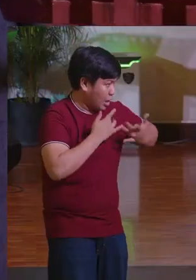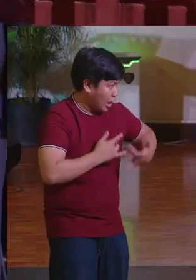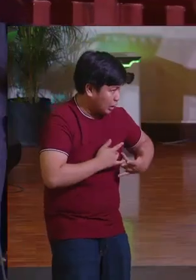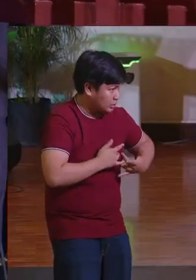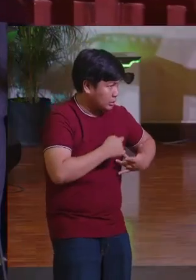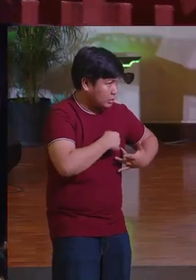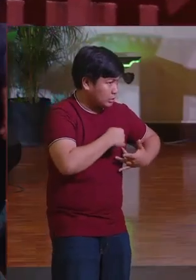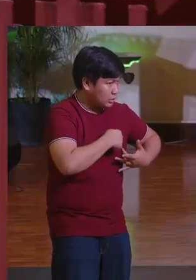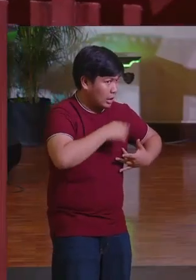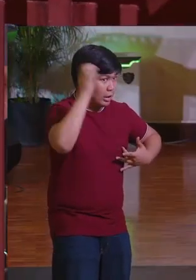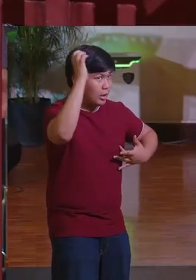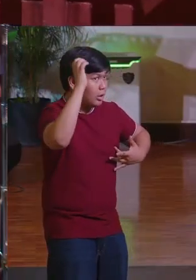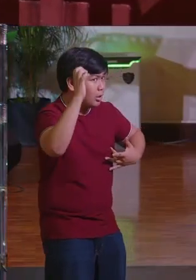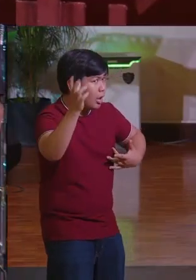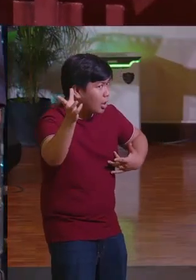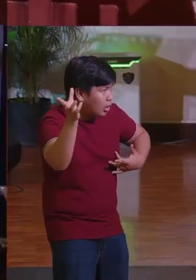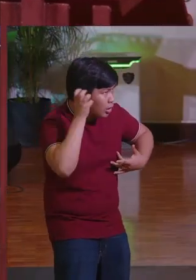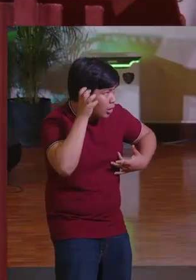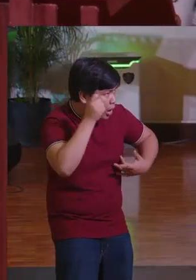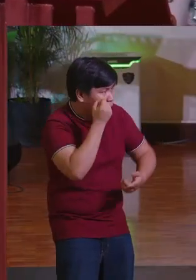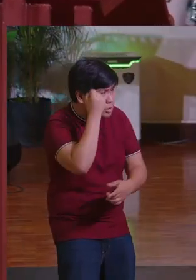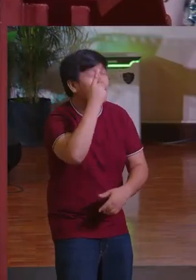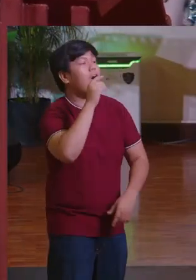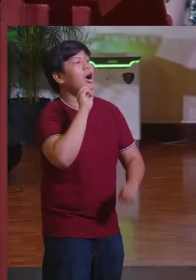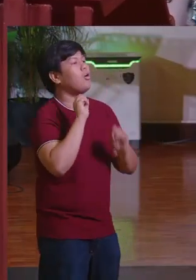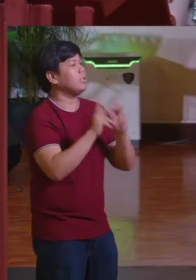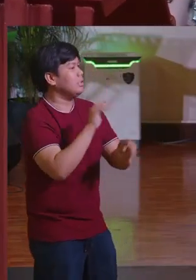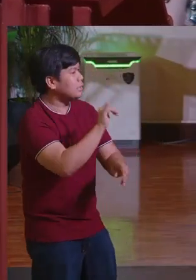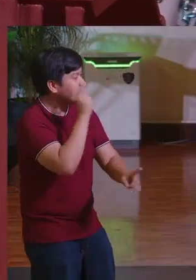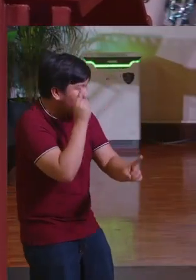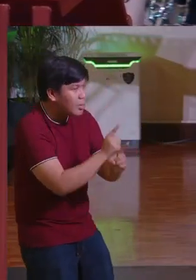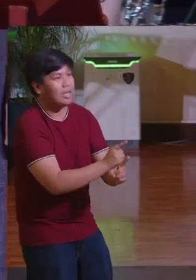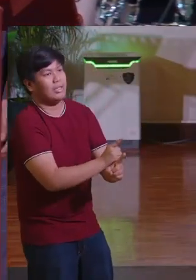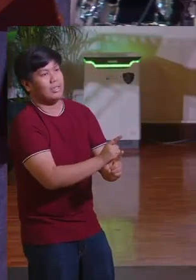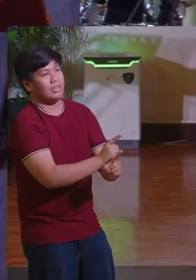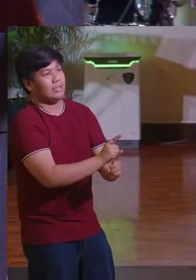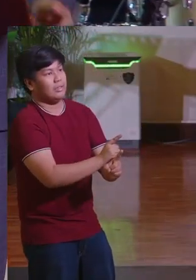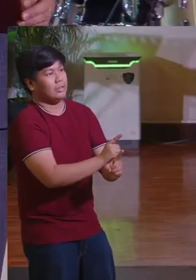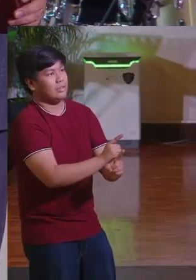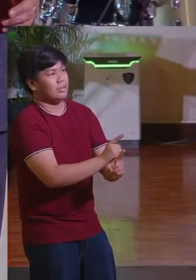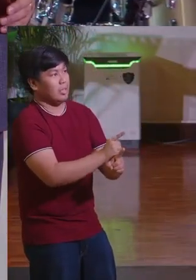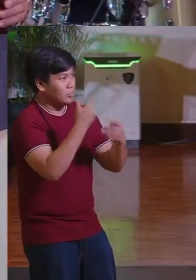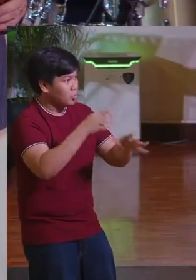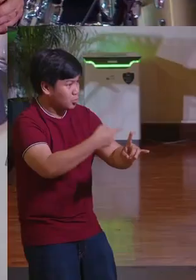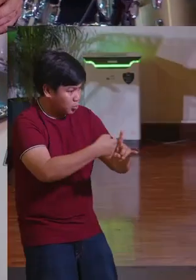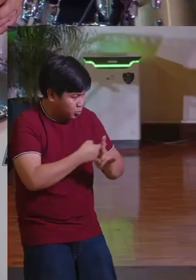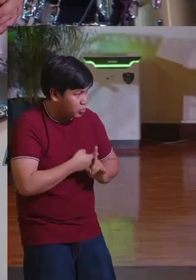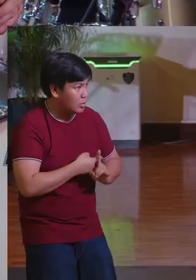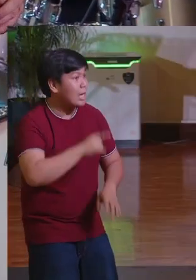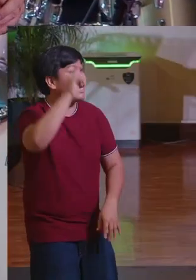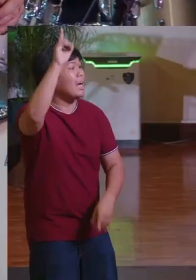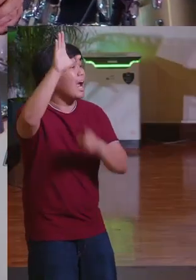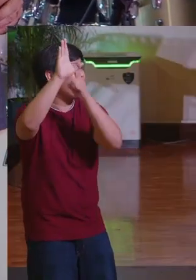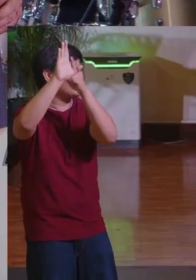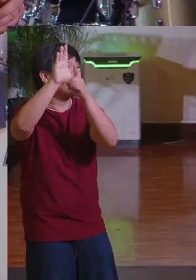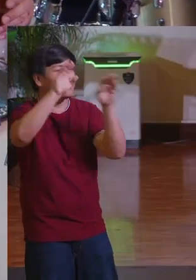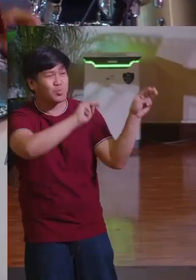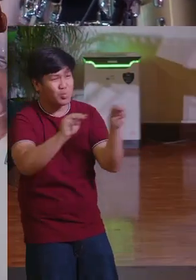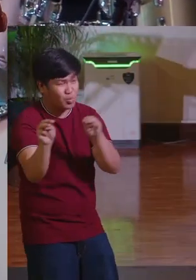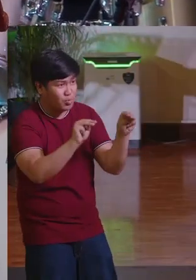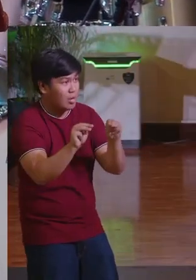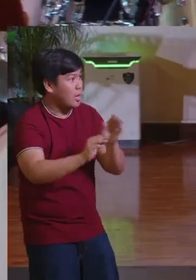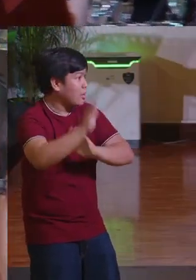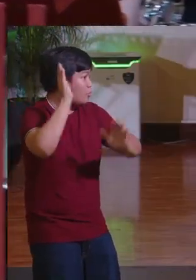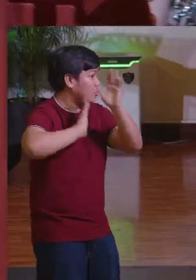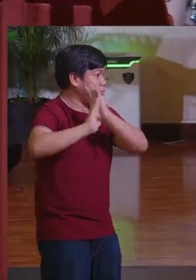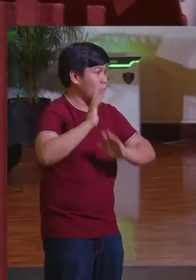Ebanghelyo at tumugon sa kanyang panawagan. Yan po, siya ang pumili. Kaya tayo po noon,